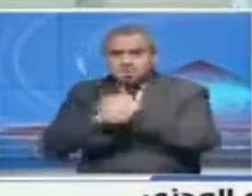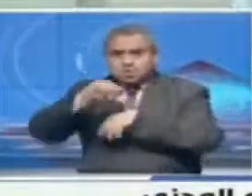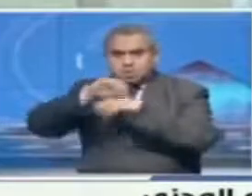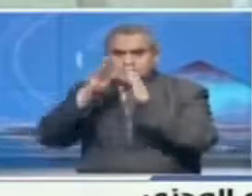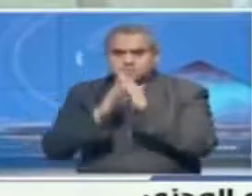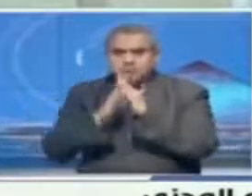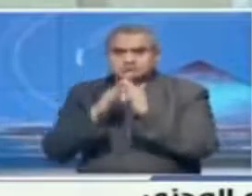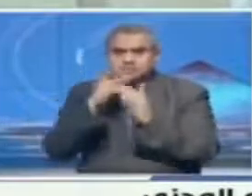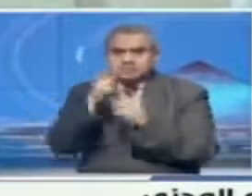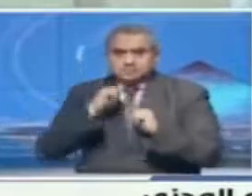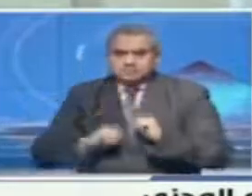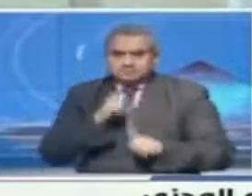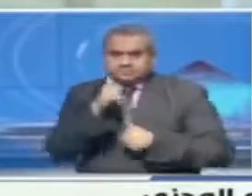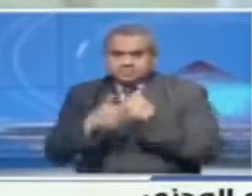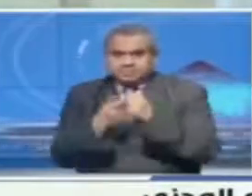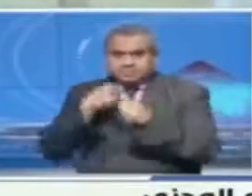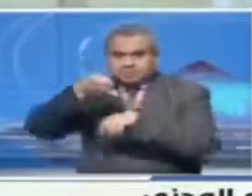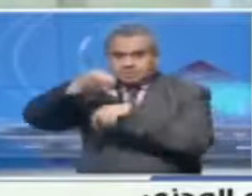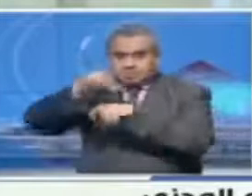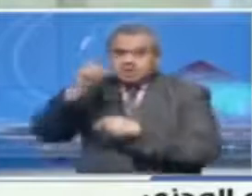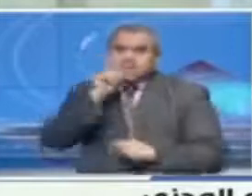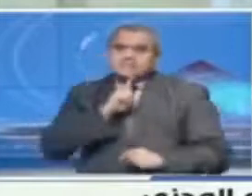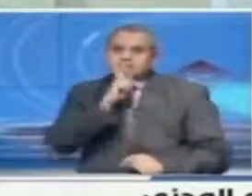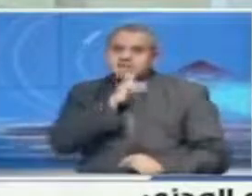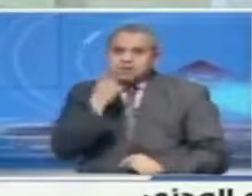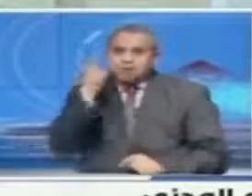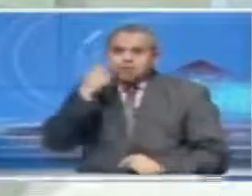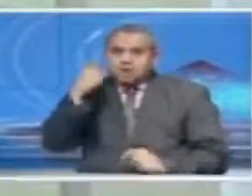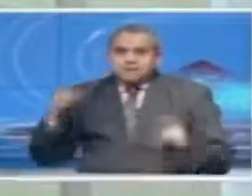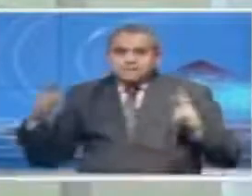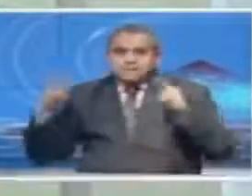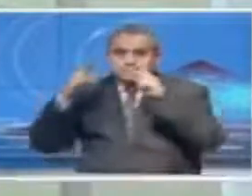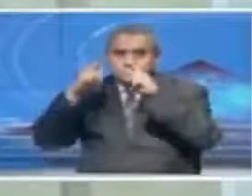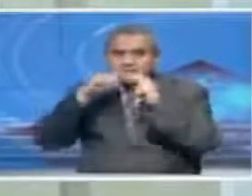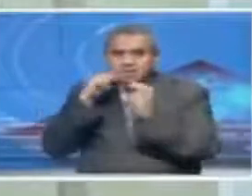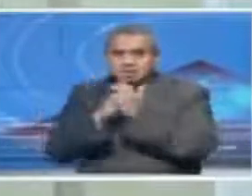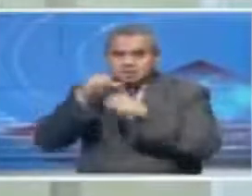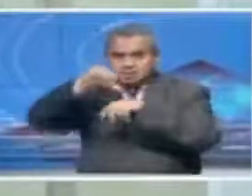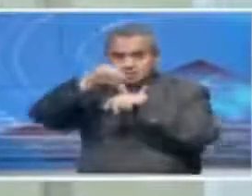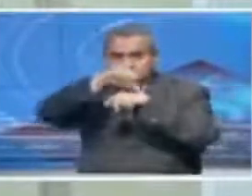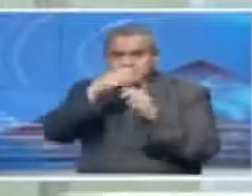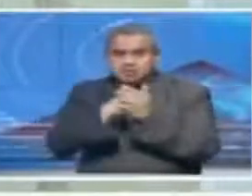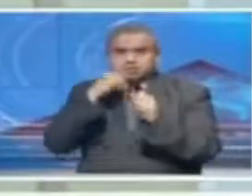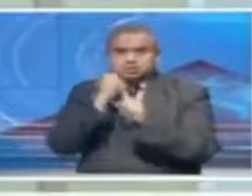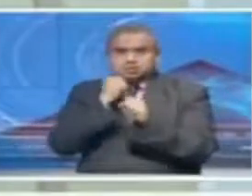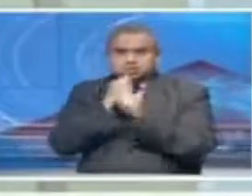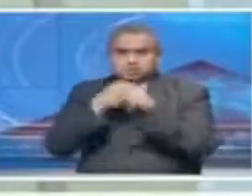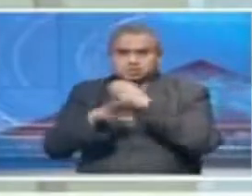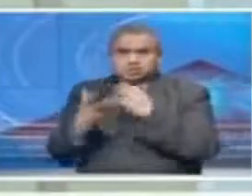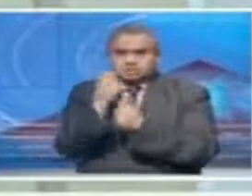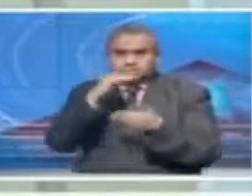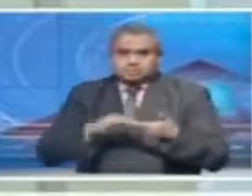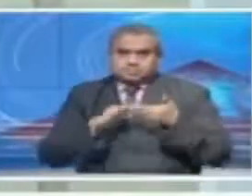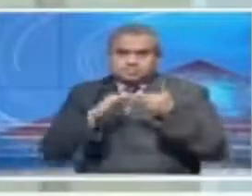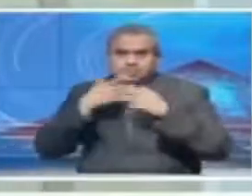طرحين أن احنا نكون موجودين في مركزين، واحد في بني سويف وواحد في البحيرة، بيشمل مراكز بالقرى بتاعتها جميعا، على أن احنا نقدم